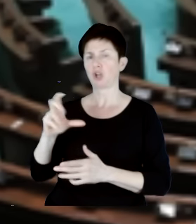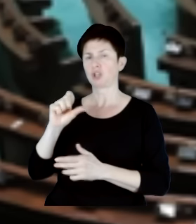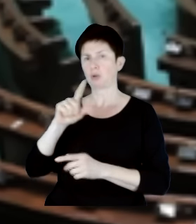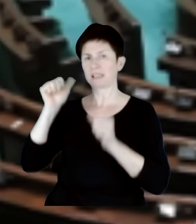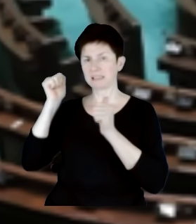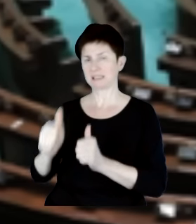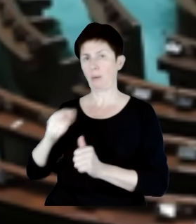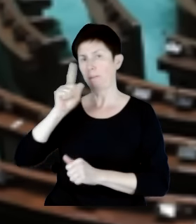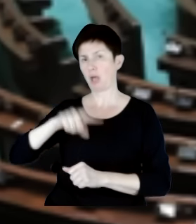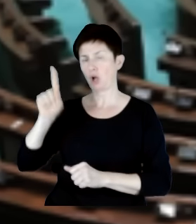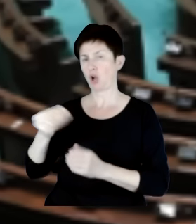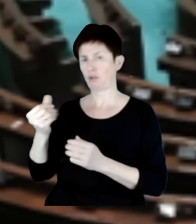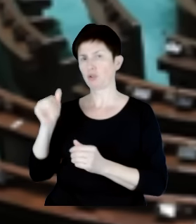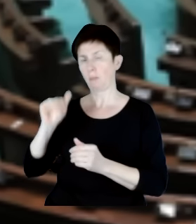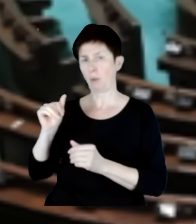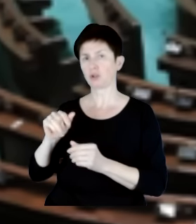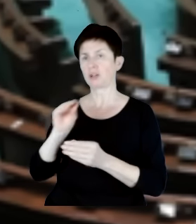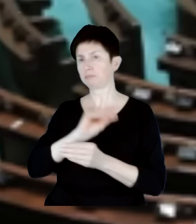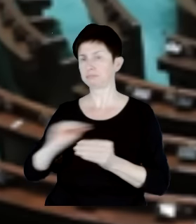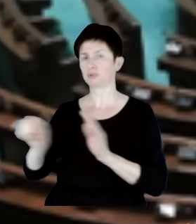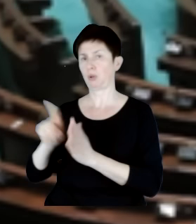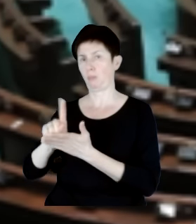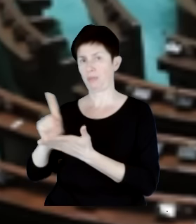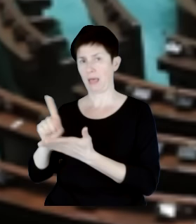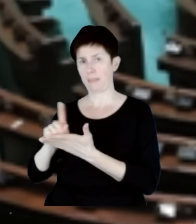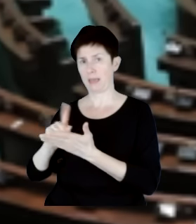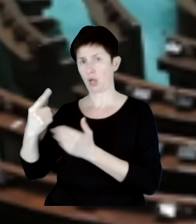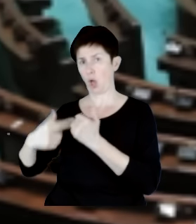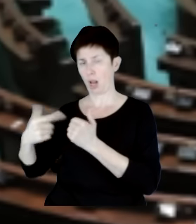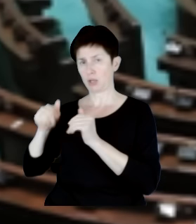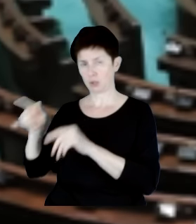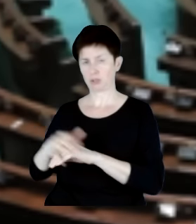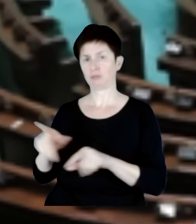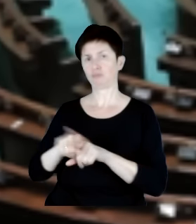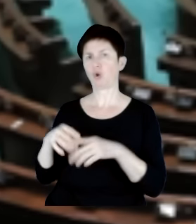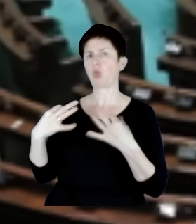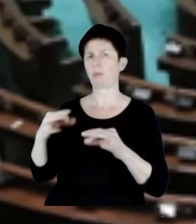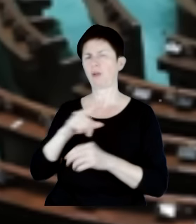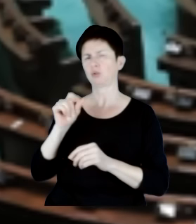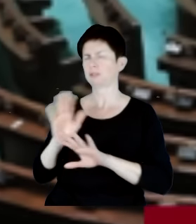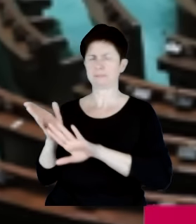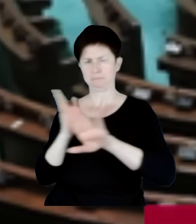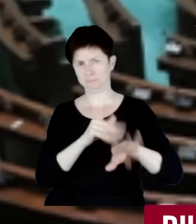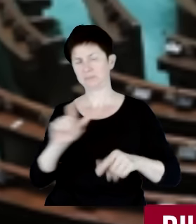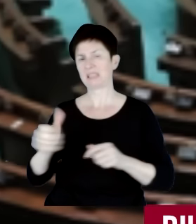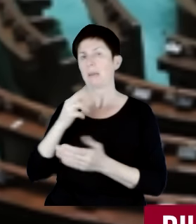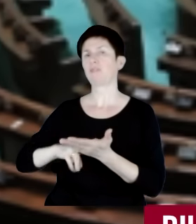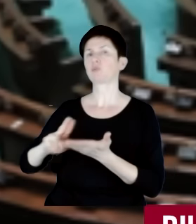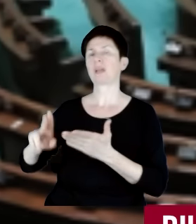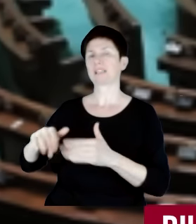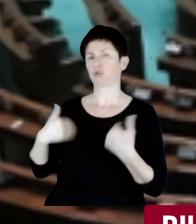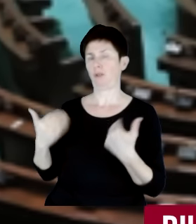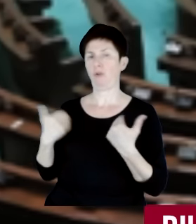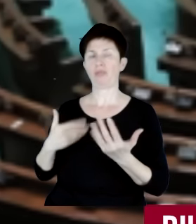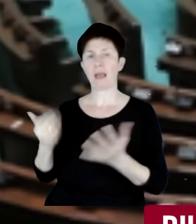można odliczyć od podatku dochodowego. I dodatkowo dobrowolny ZUS, ale to może za chwilę. Najpierw ta składka zdrowotna. Dzisiaj nie